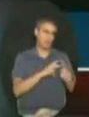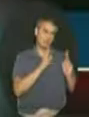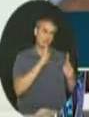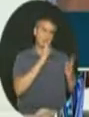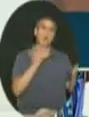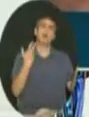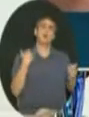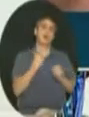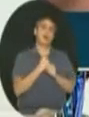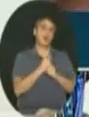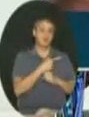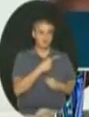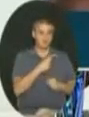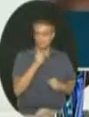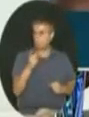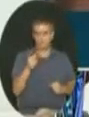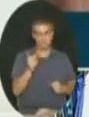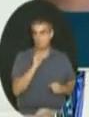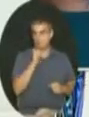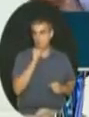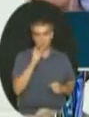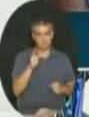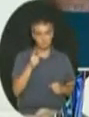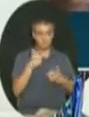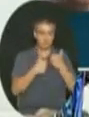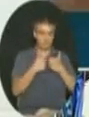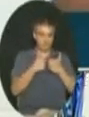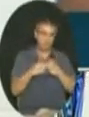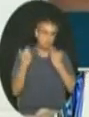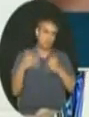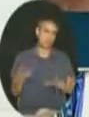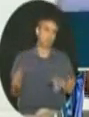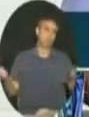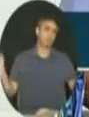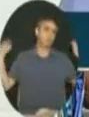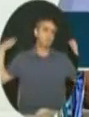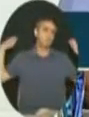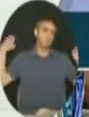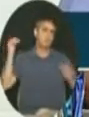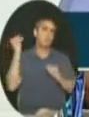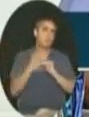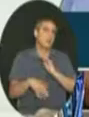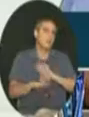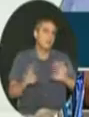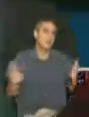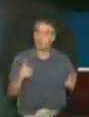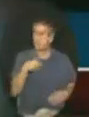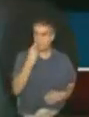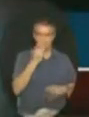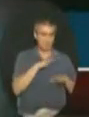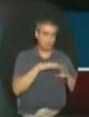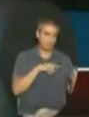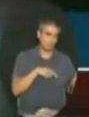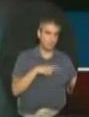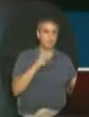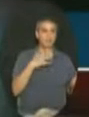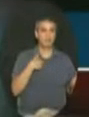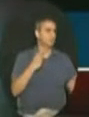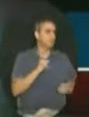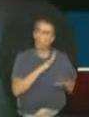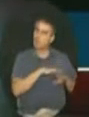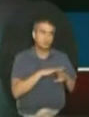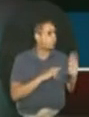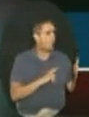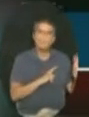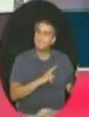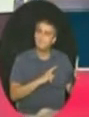לפתור בעיה, מה אני יכול לעשות? הוא לא רצה, התמודד על הסגן, הפסיד. וזה נגמר האופציה. אז לא הבאת לו את הג'וב הזה, היית רצית על זה לא